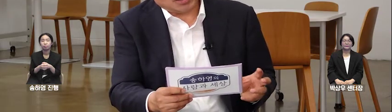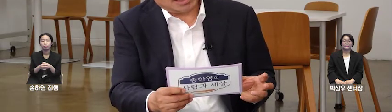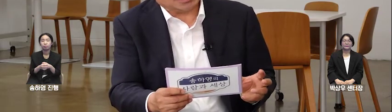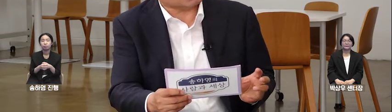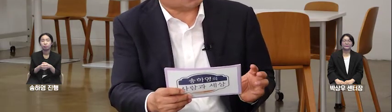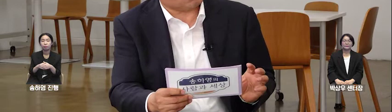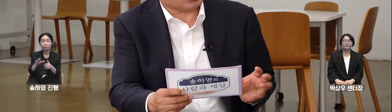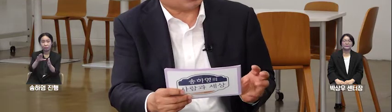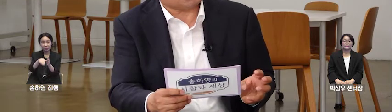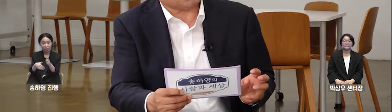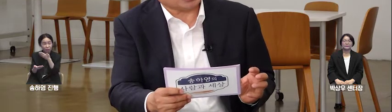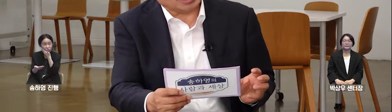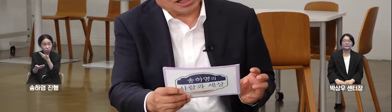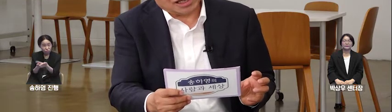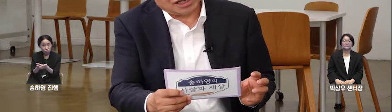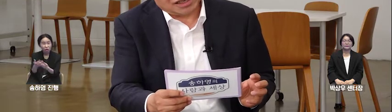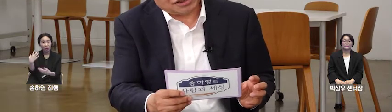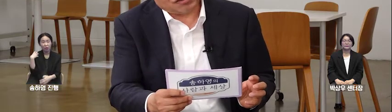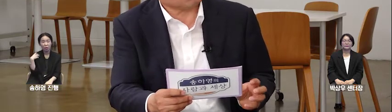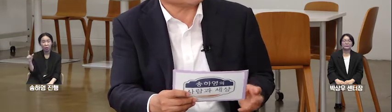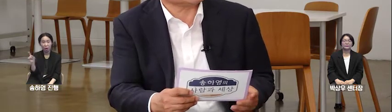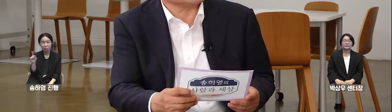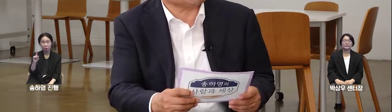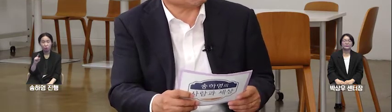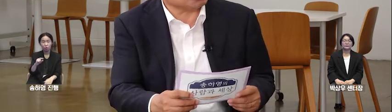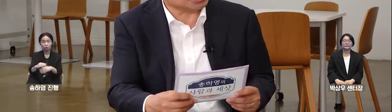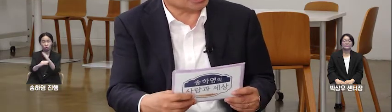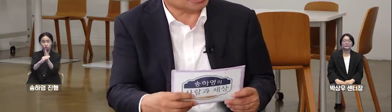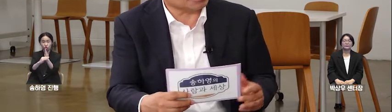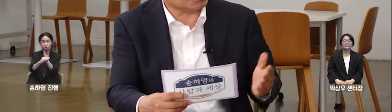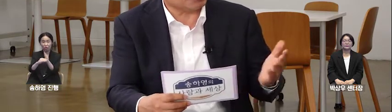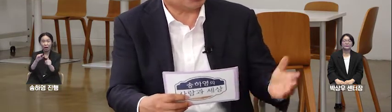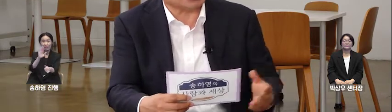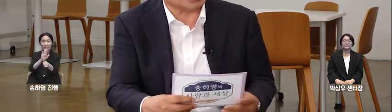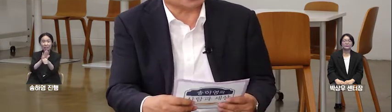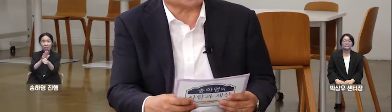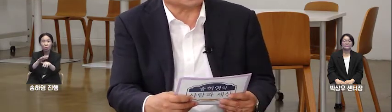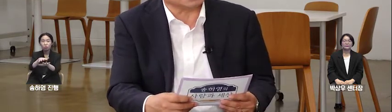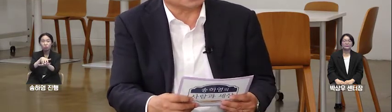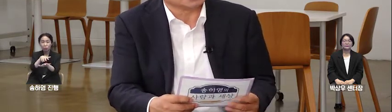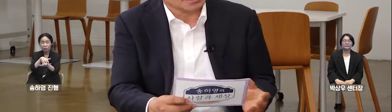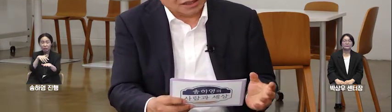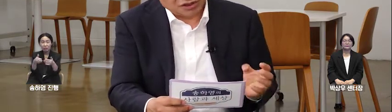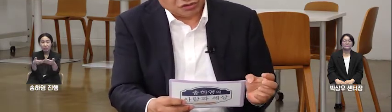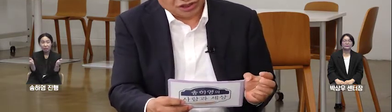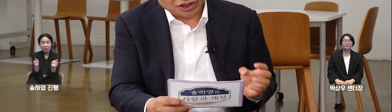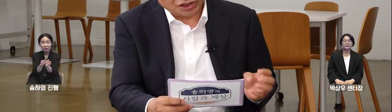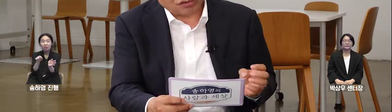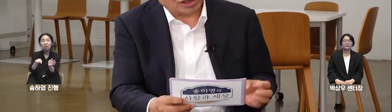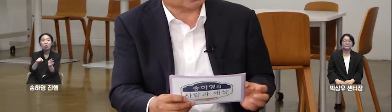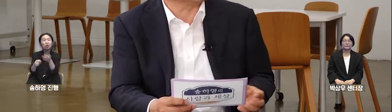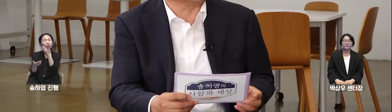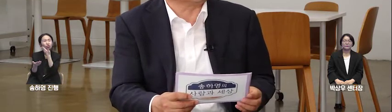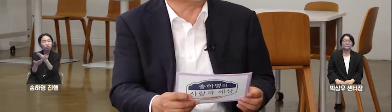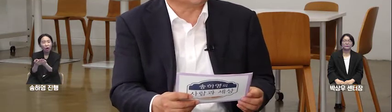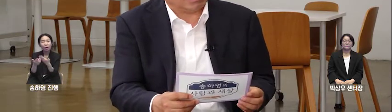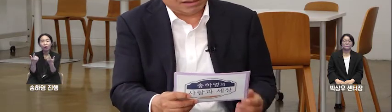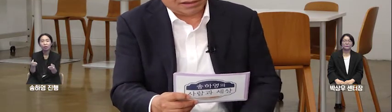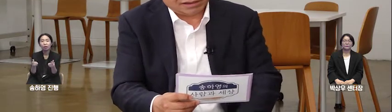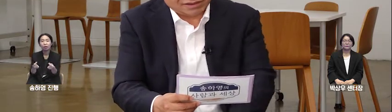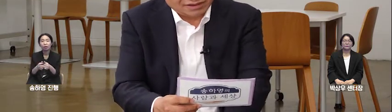그 역할을 하는 중요한 것 중에 하나가 중간 지원 조직이라는 표현을 아까 하셨는데 이 조직이 굉장히 중요할 것